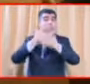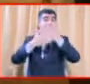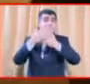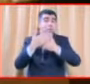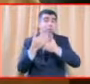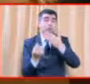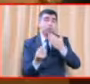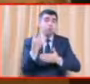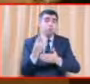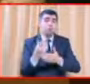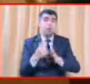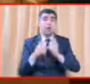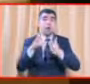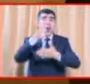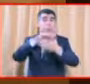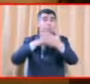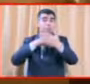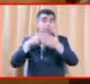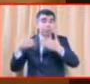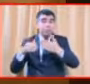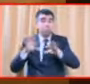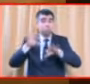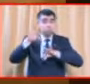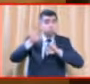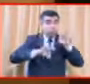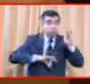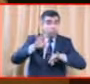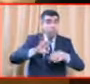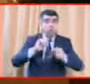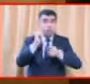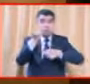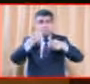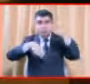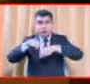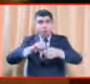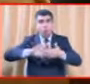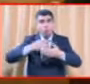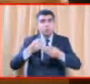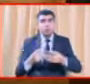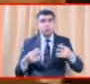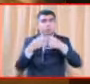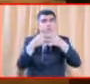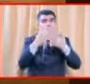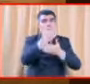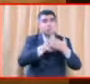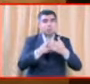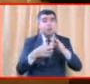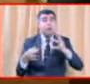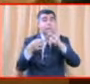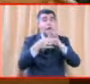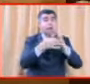تعد المخططات والتصاميم لإعادة الهيكلة، وتتعاون مع قطاعات أخرى